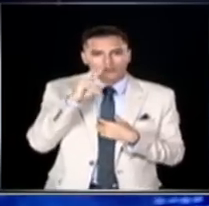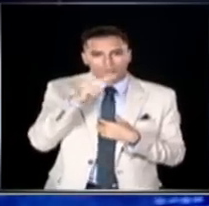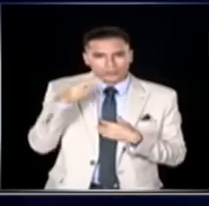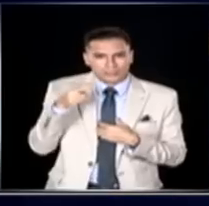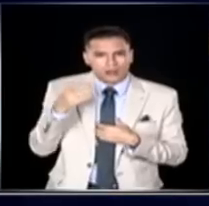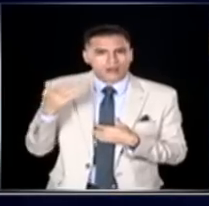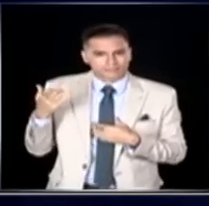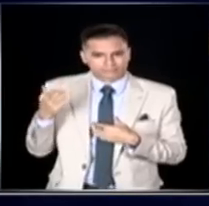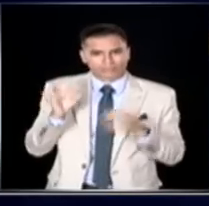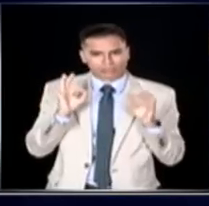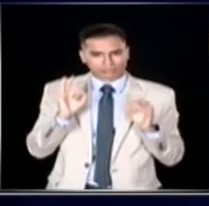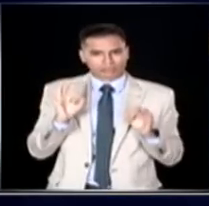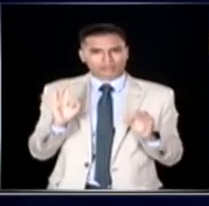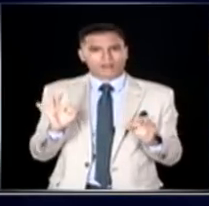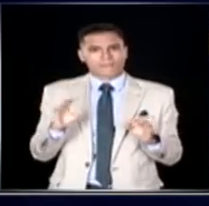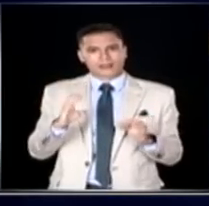سويسرا طبعا